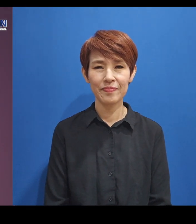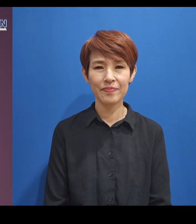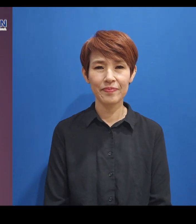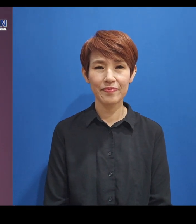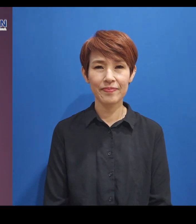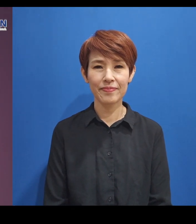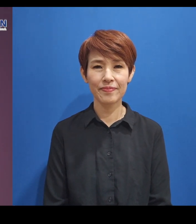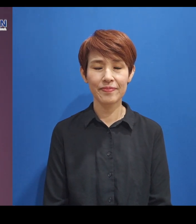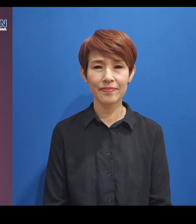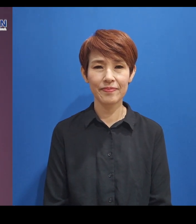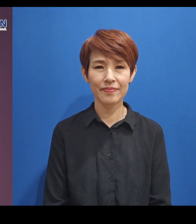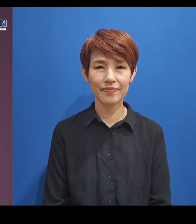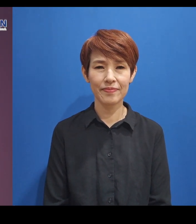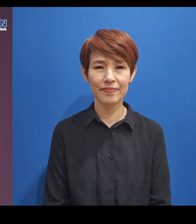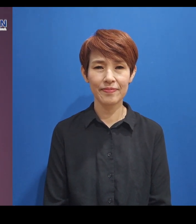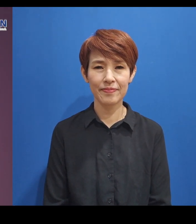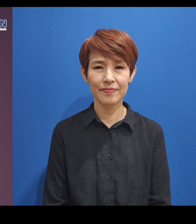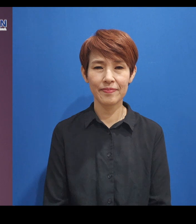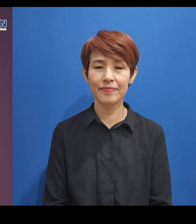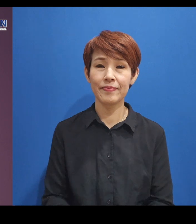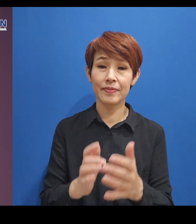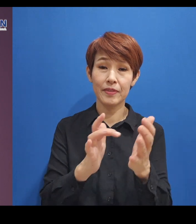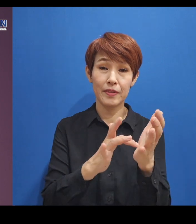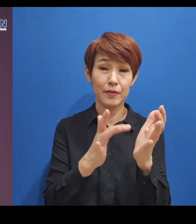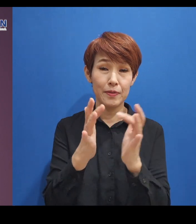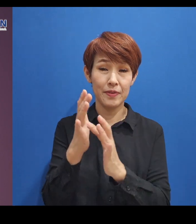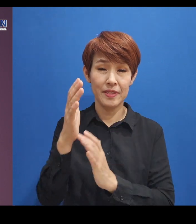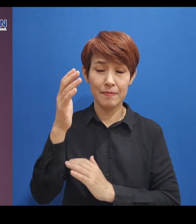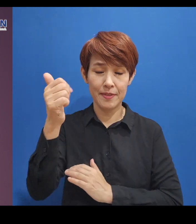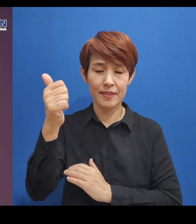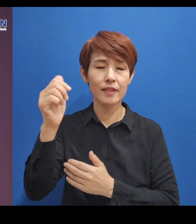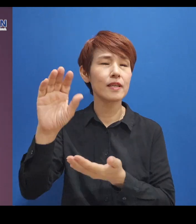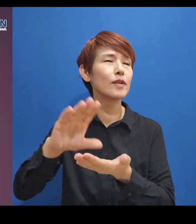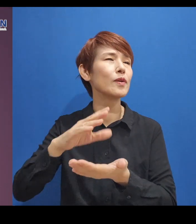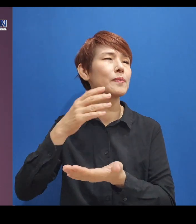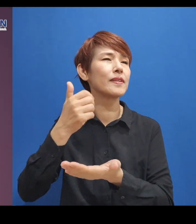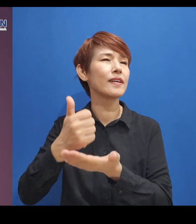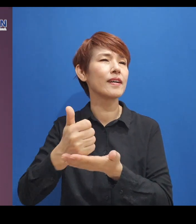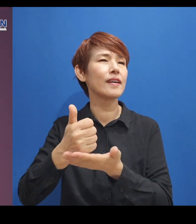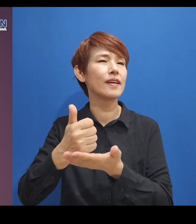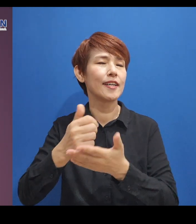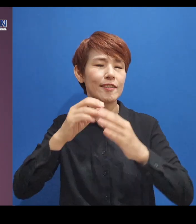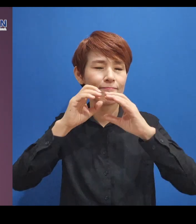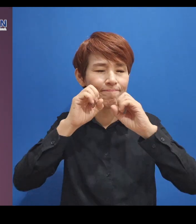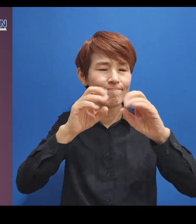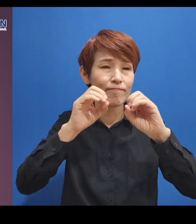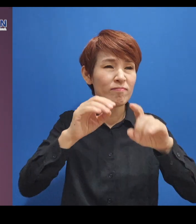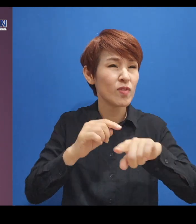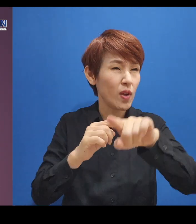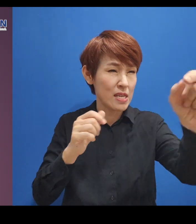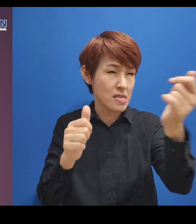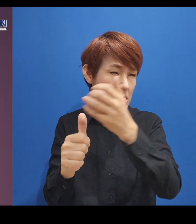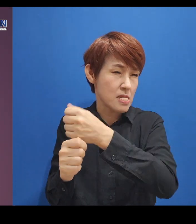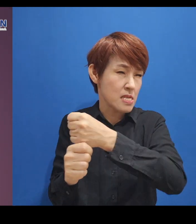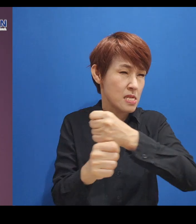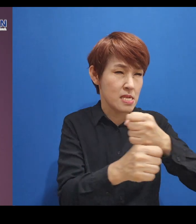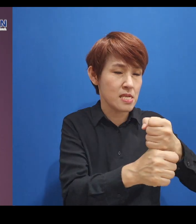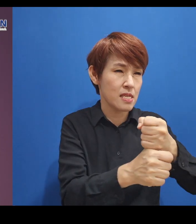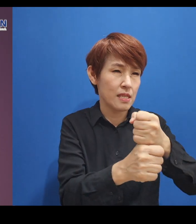그리고 어디에 있든지 예수가 그리스도다. 너희가 잡아 죽인